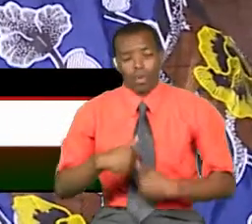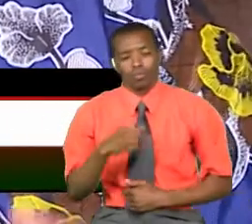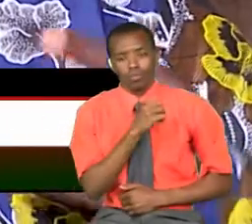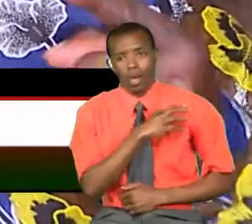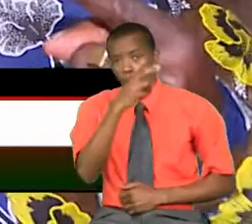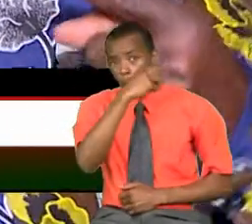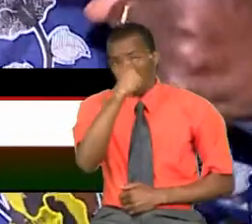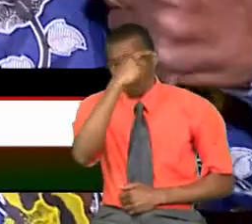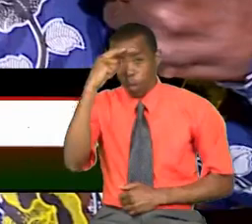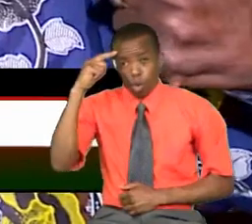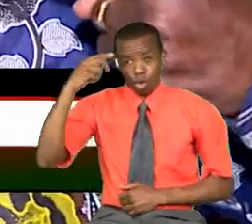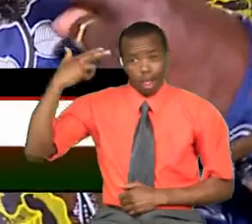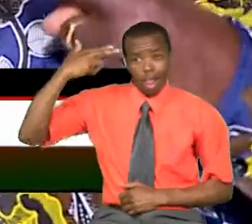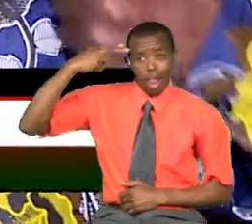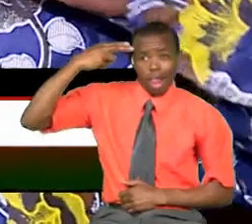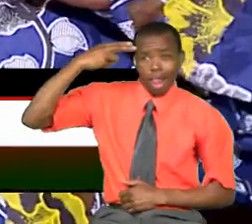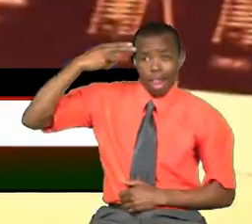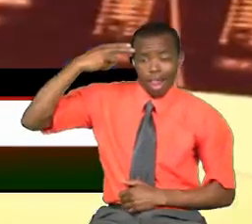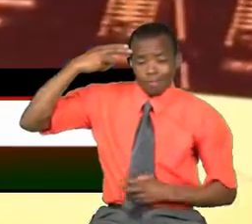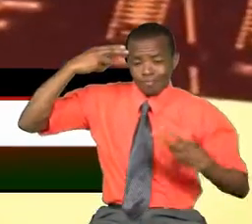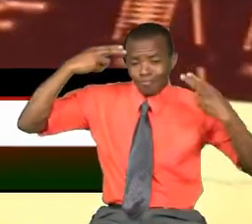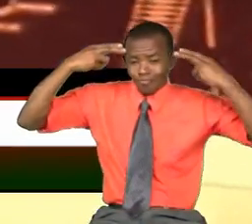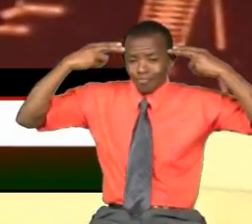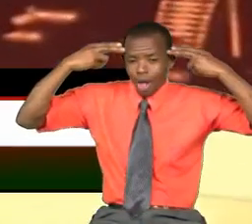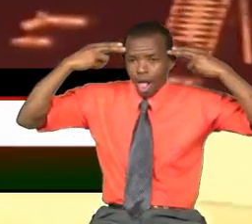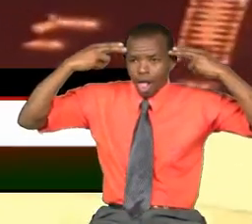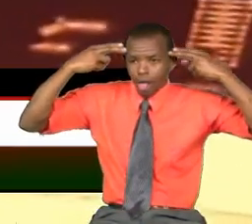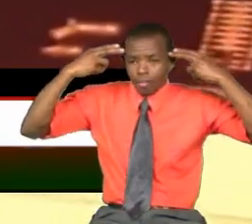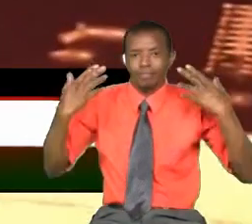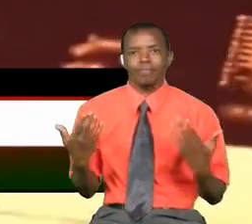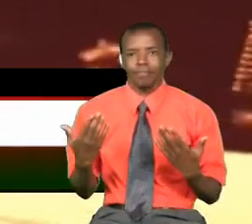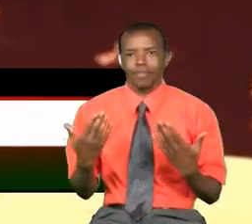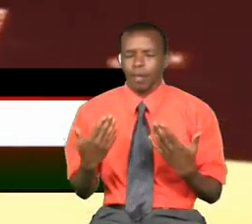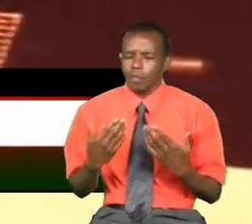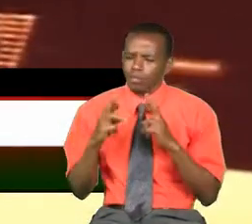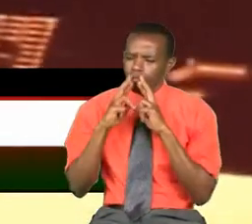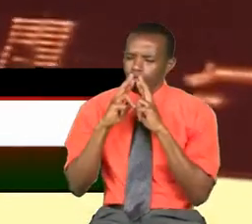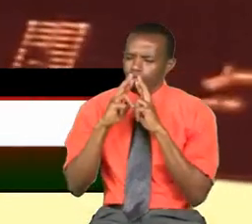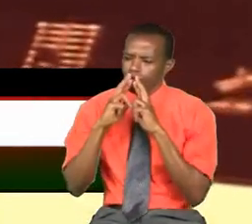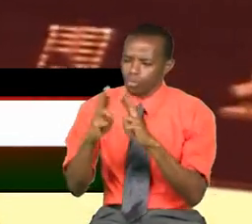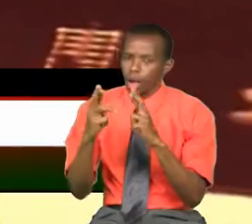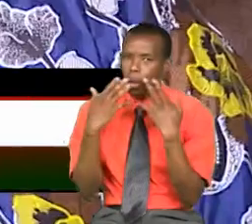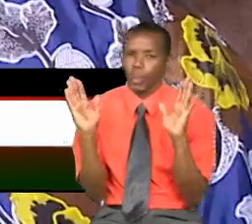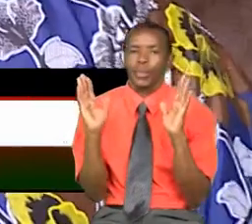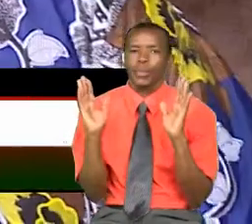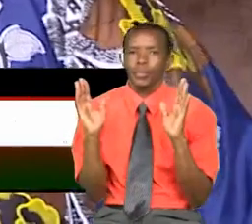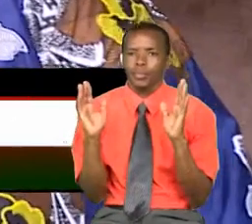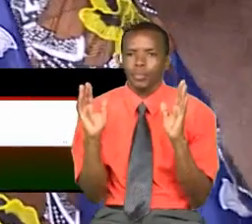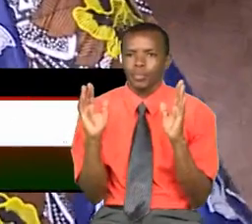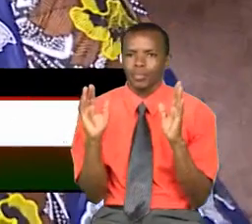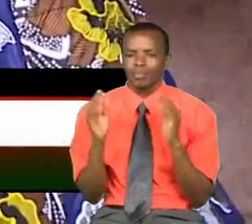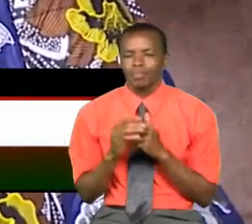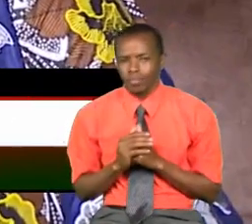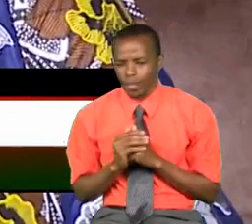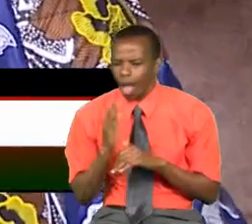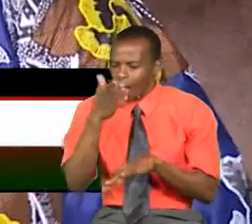manake walikuwa wameniwekea bunduki huku na huku, bastola bana. Nikatangaza pale, nikatangaza. Baada ya